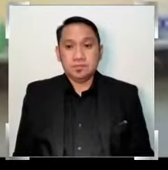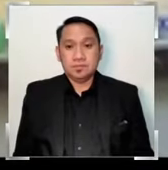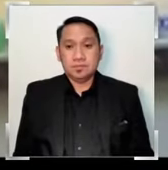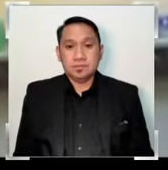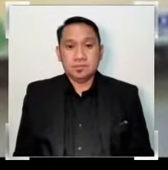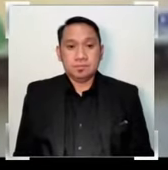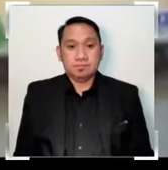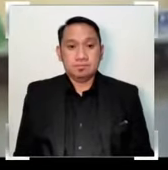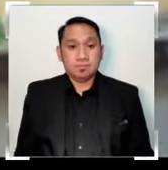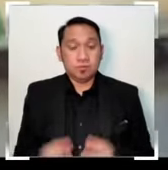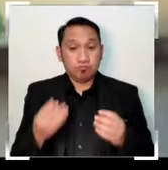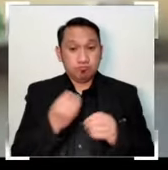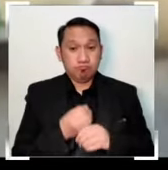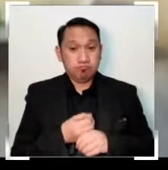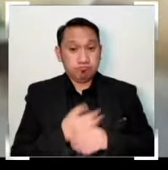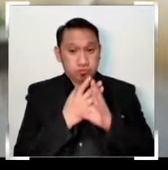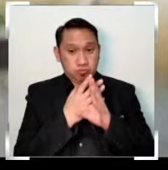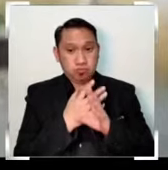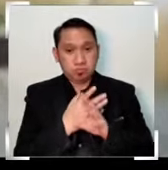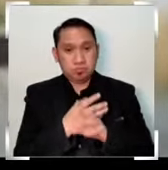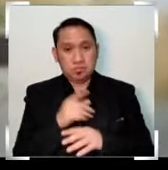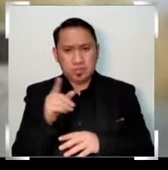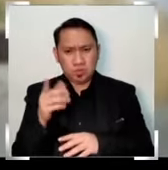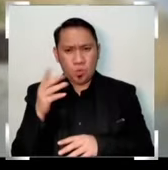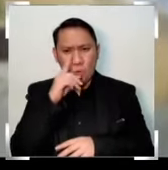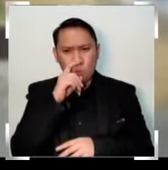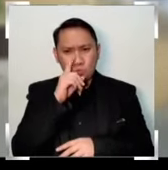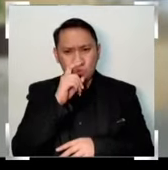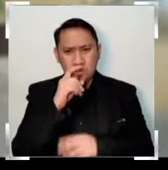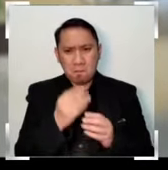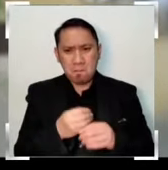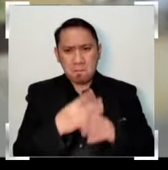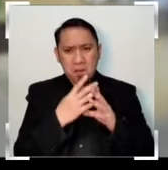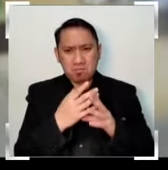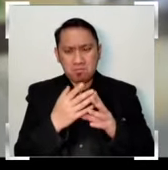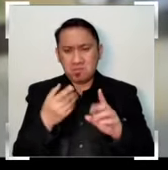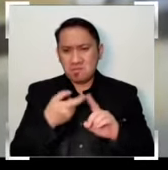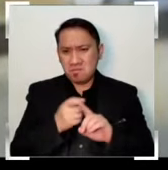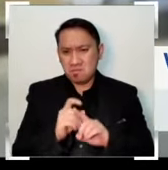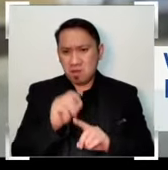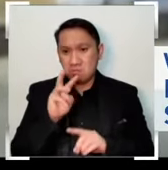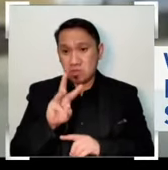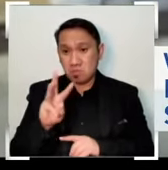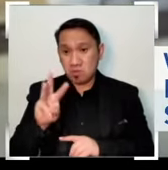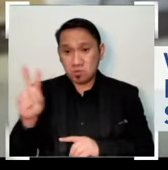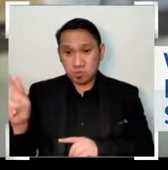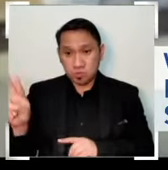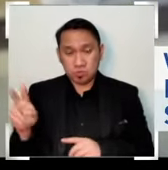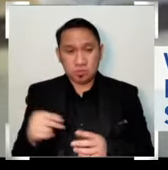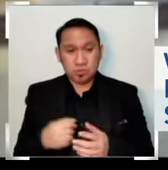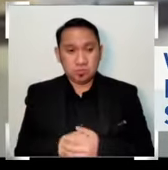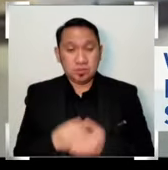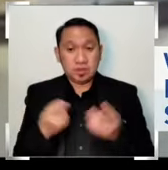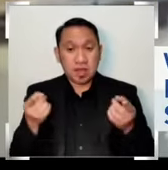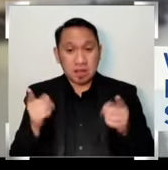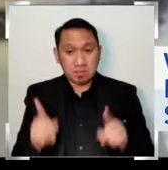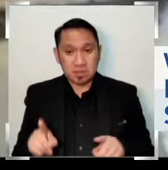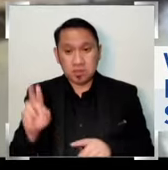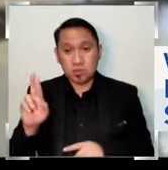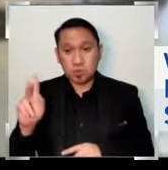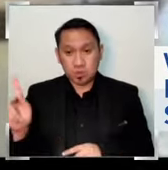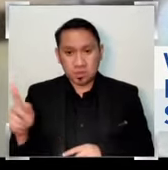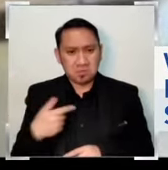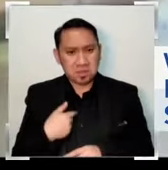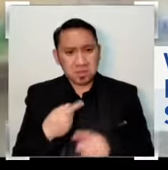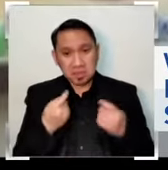Biglang sumabog ang isang World War II na bomba sa Great Yarmouth sa Norfolk, United Kingdom. Ito ay habang sinusubukan ng mga otoridad